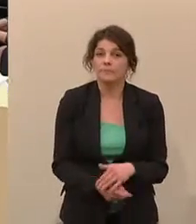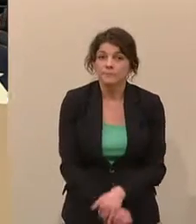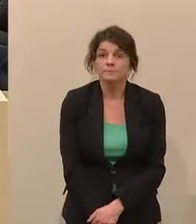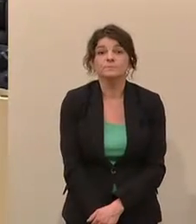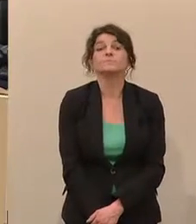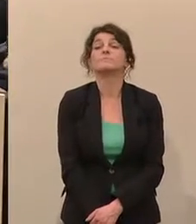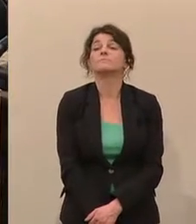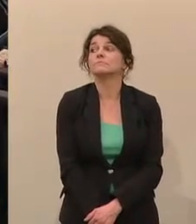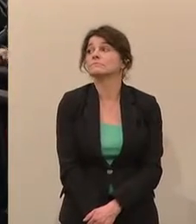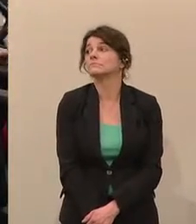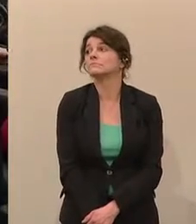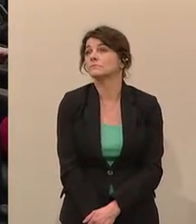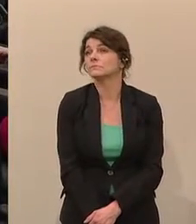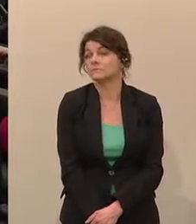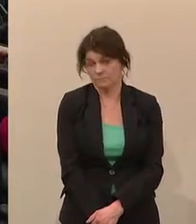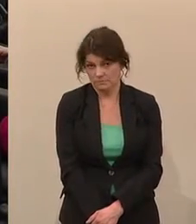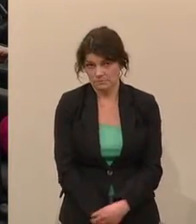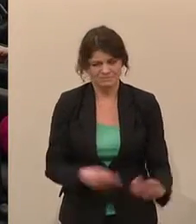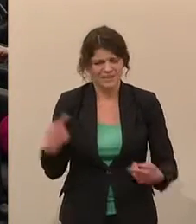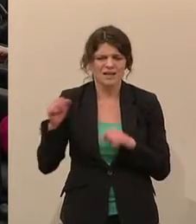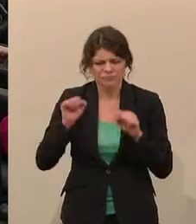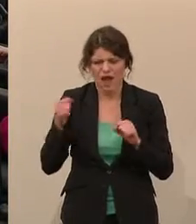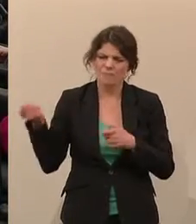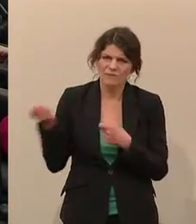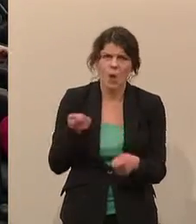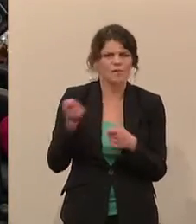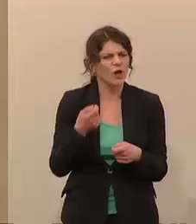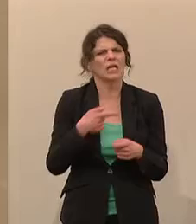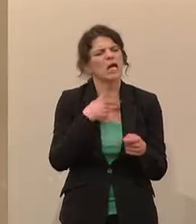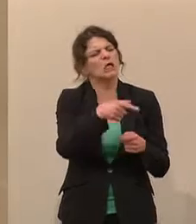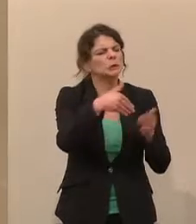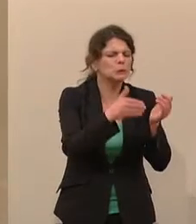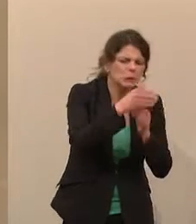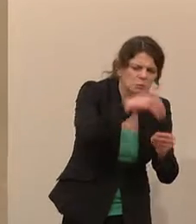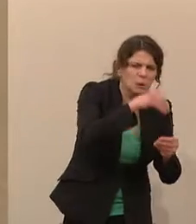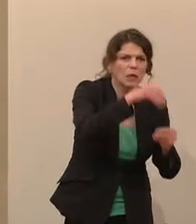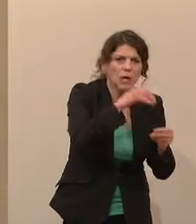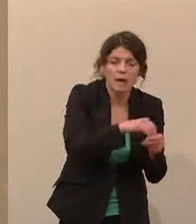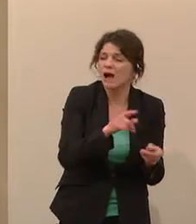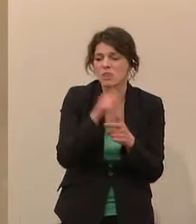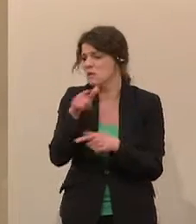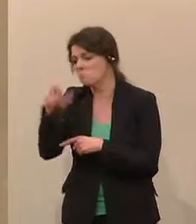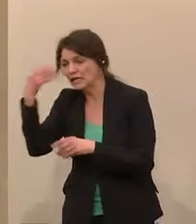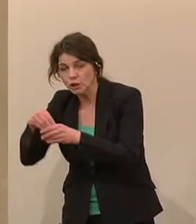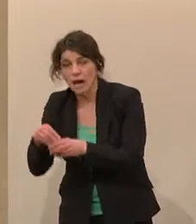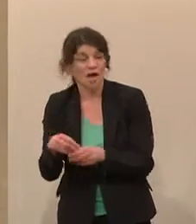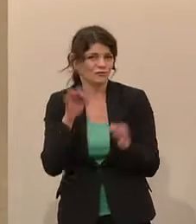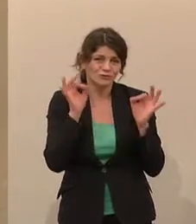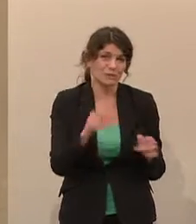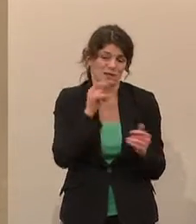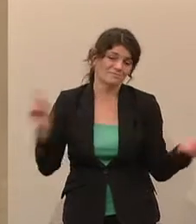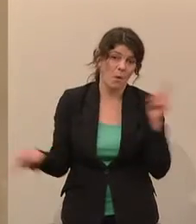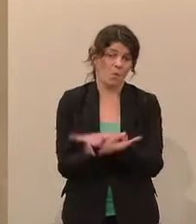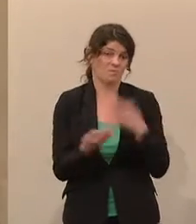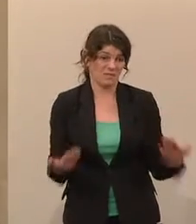werden. Und am Wort ist jetzt Andrea Kunzel von der SPÖ. Wir sparen im System und nicht bei den Menschen, nicht stimmt. Das Gegenteil ist wahr. Sie